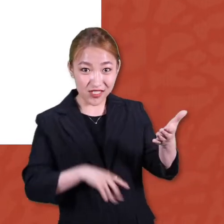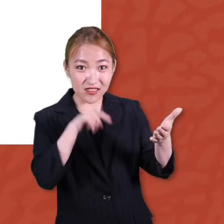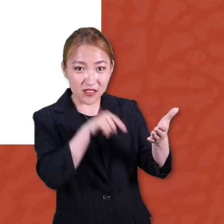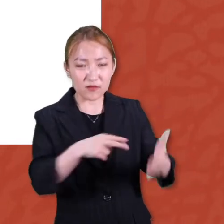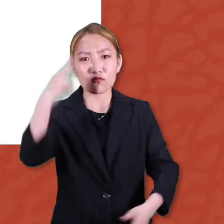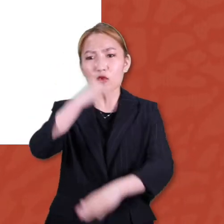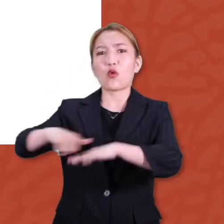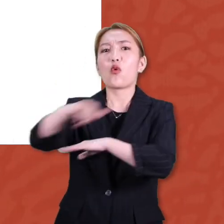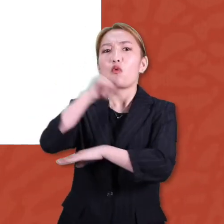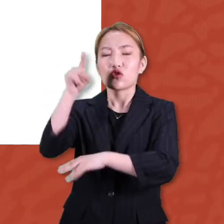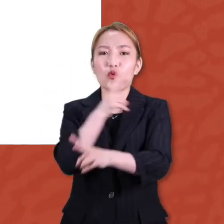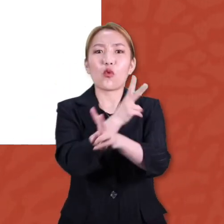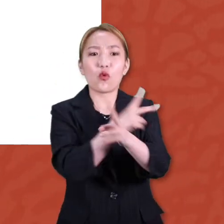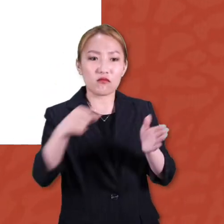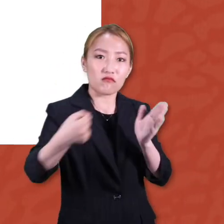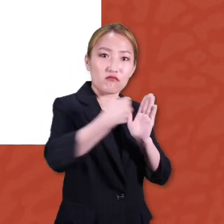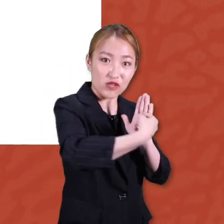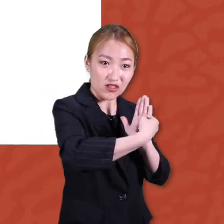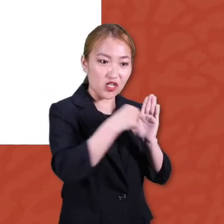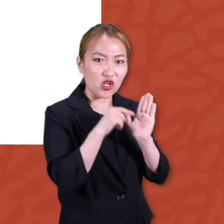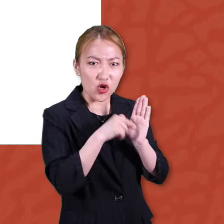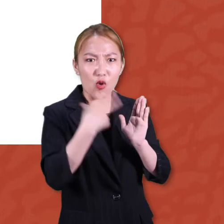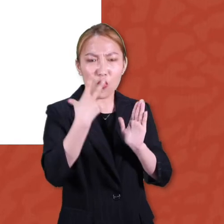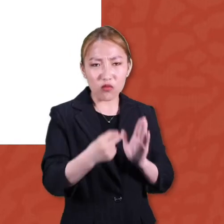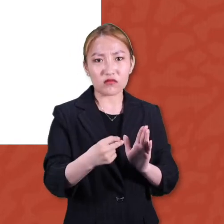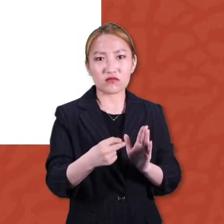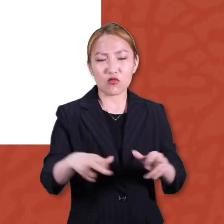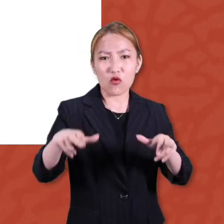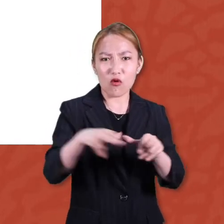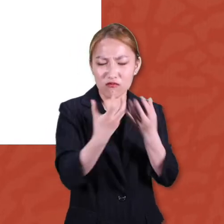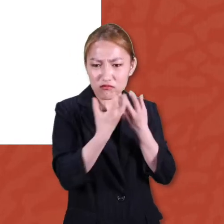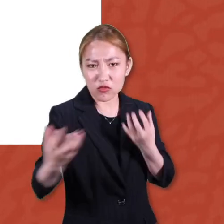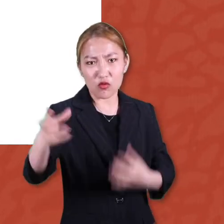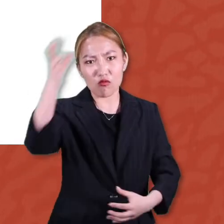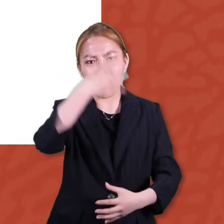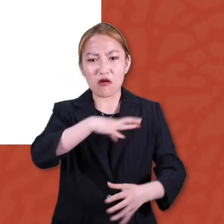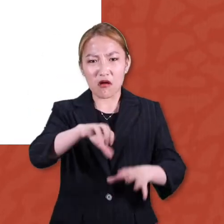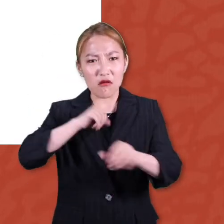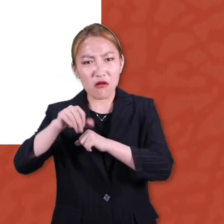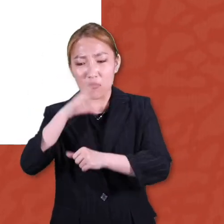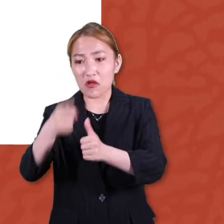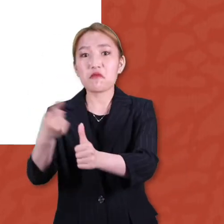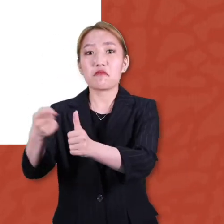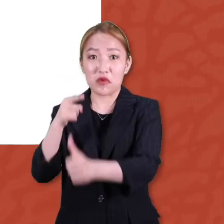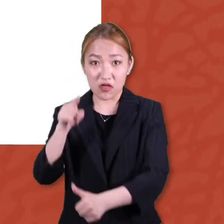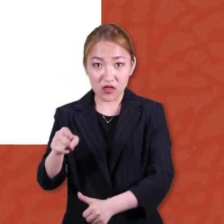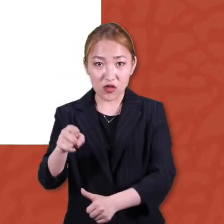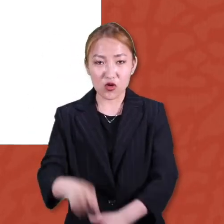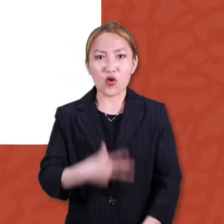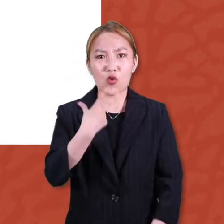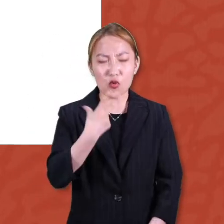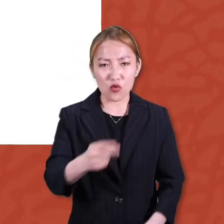Польш улсын хуульд хэнийг тусгай боловсролын хэрэгцээтэй сурагч гэж үздэг вэ? Эхний бүлэгт тусгай боловсролын